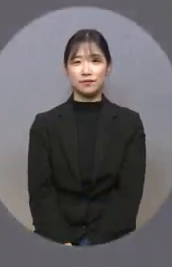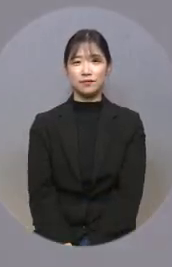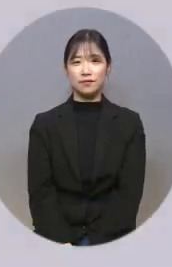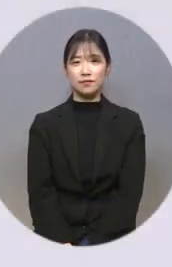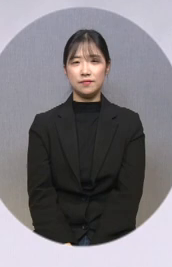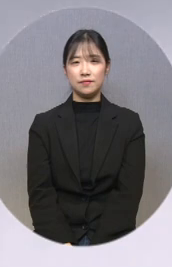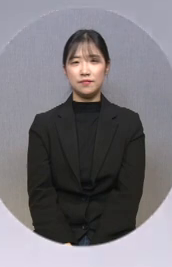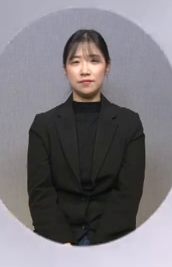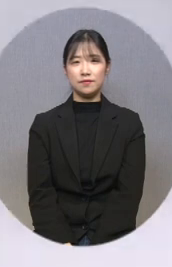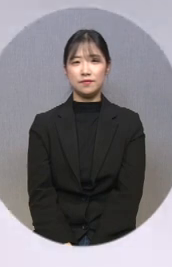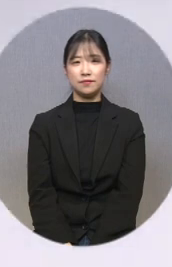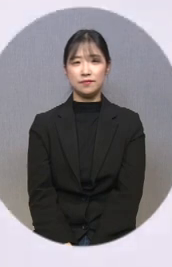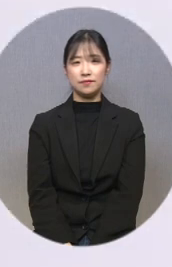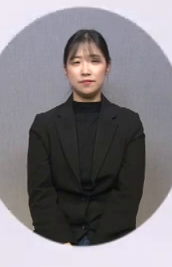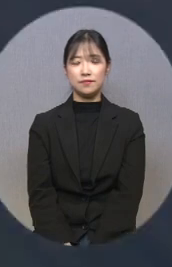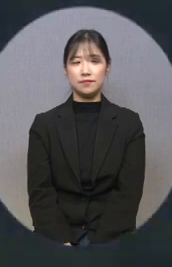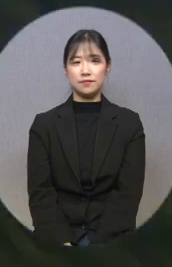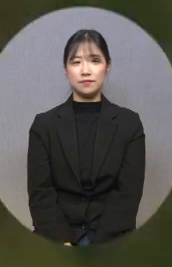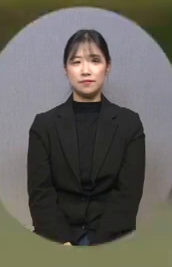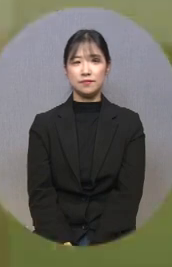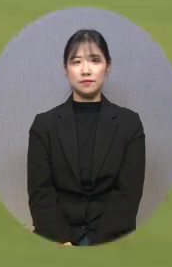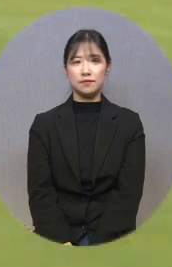굿샷! 굿샷! 잘 쳤다!